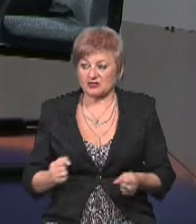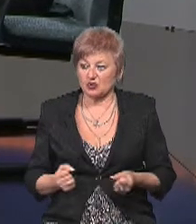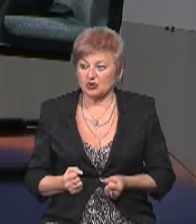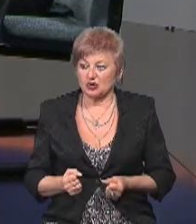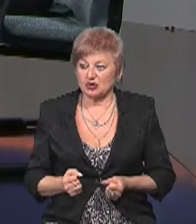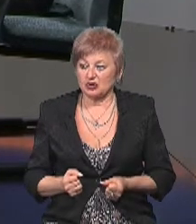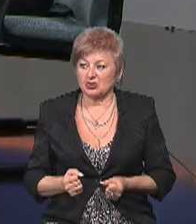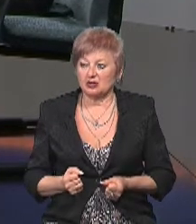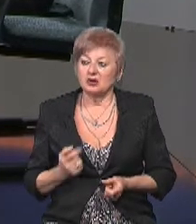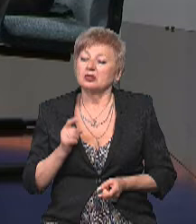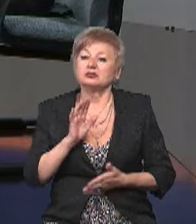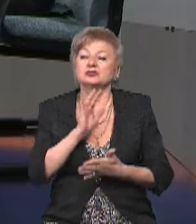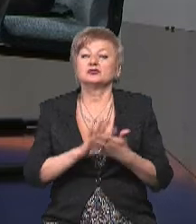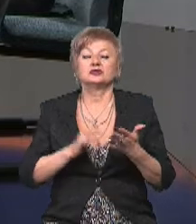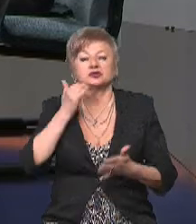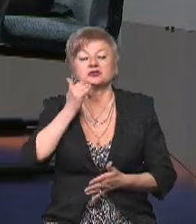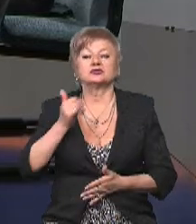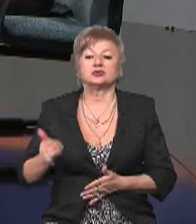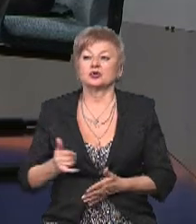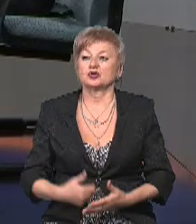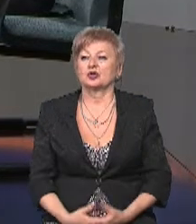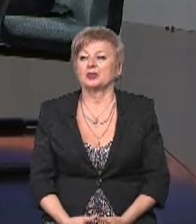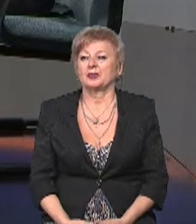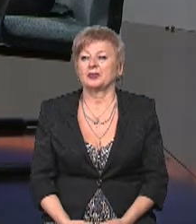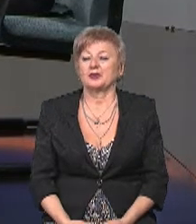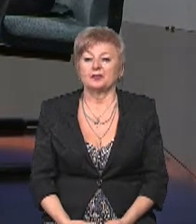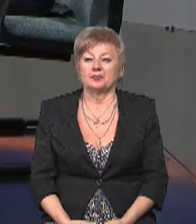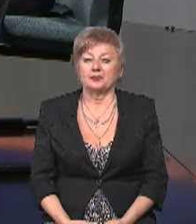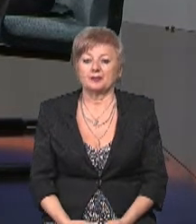перепрошую, еще один у нас есть звеночек. Будь ласочка, мы вас слухаем.